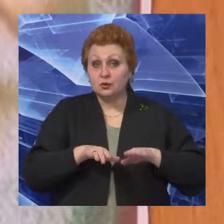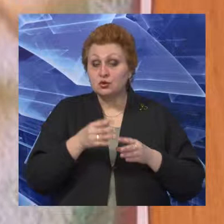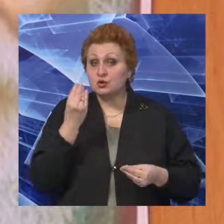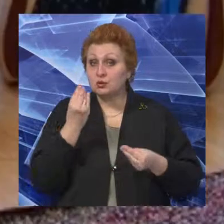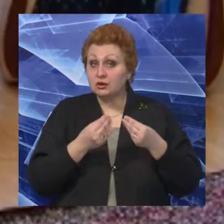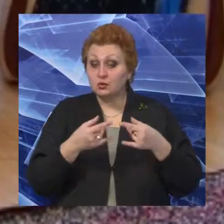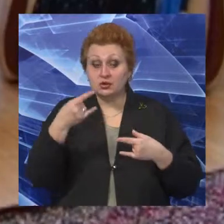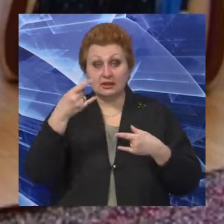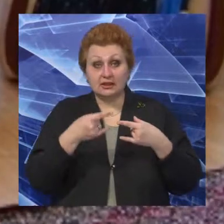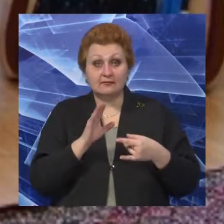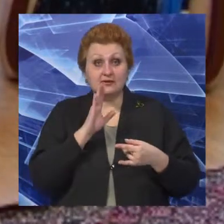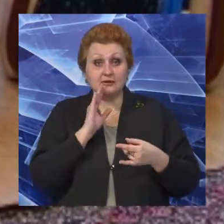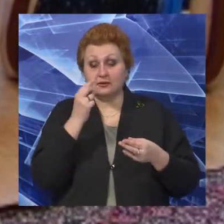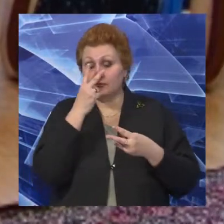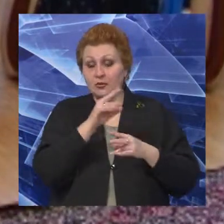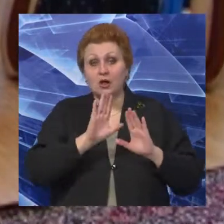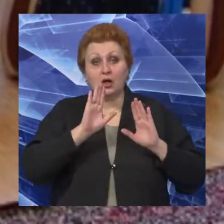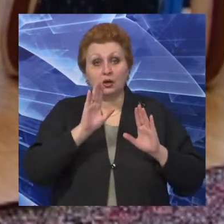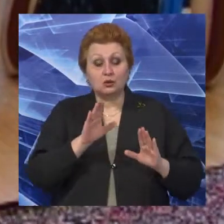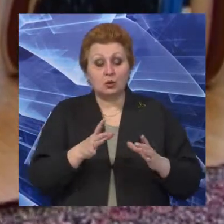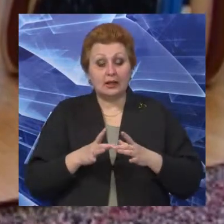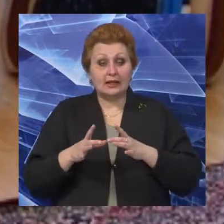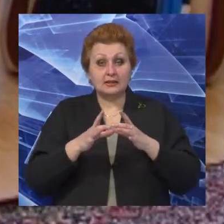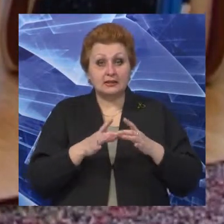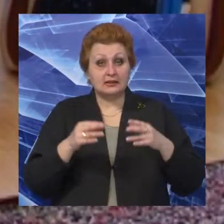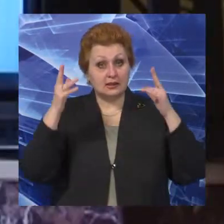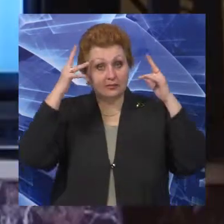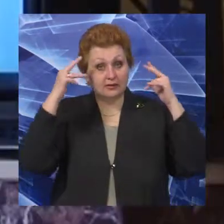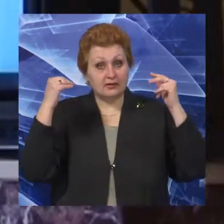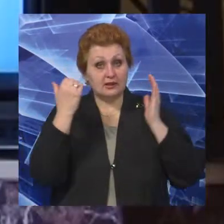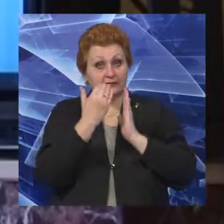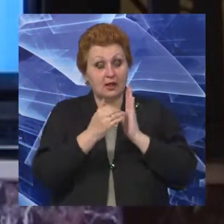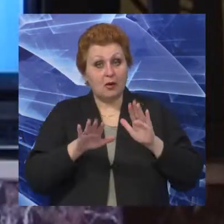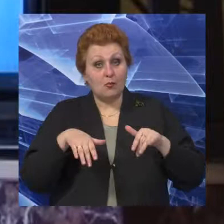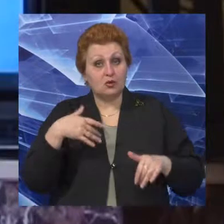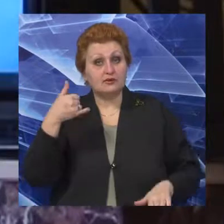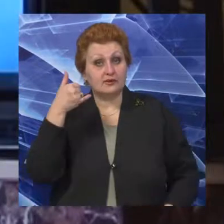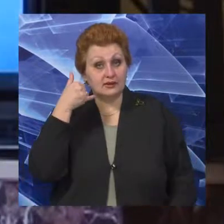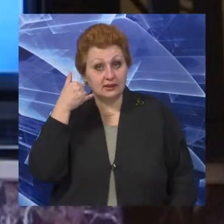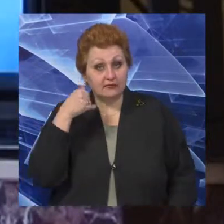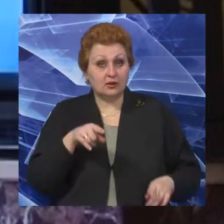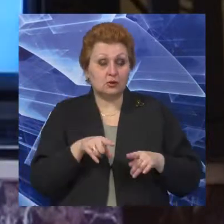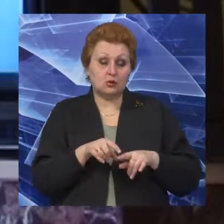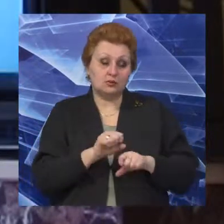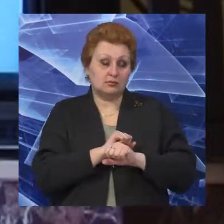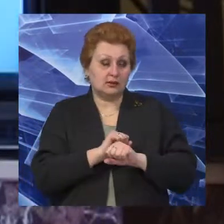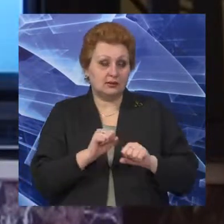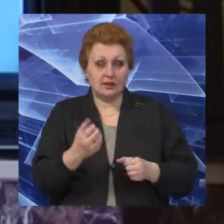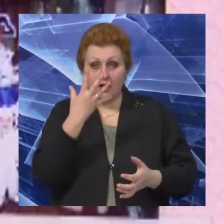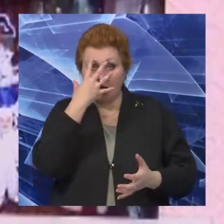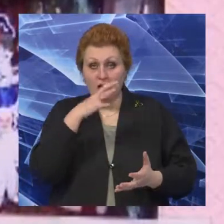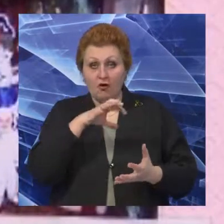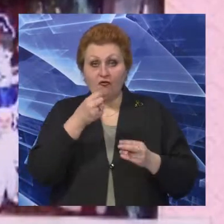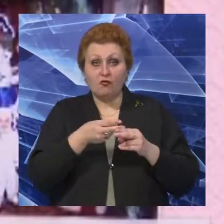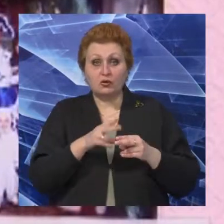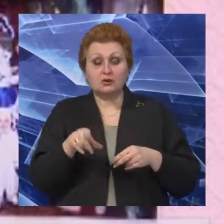мягкие игрушки. Телевизор девушки не смотрят, только DVD-диски с православными программами. Пользоваться телефоном в центре тоже нельзя. Фото